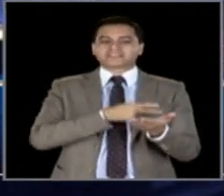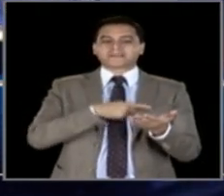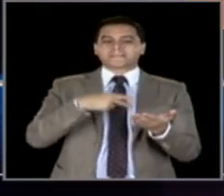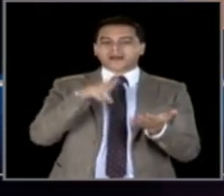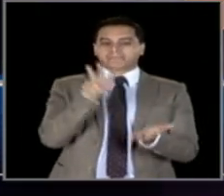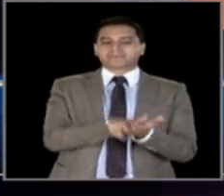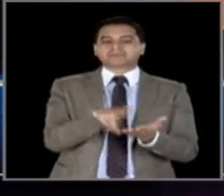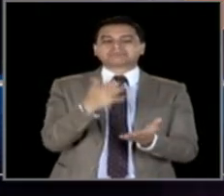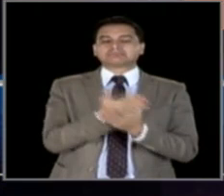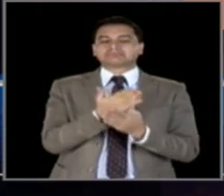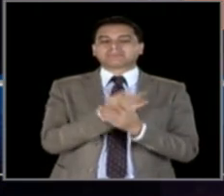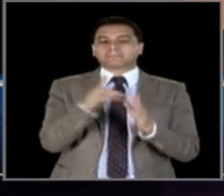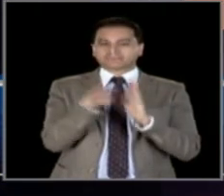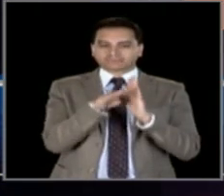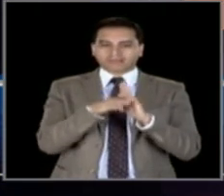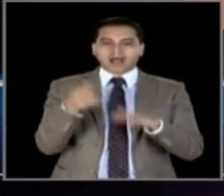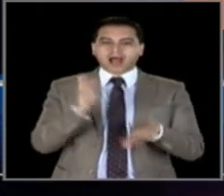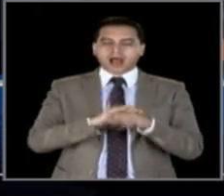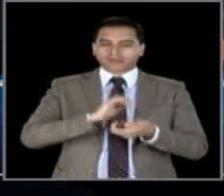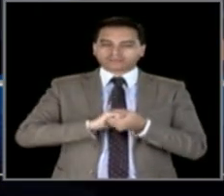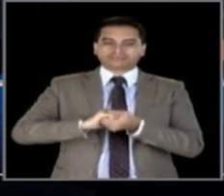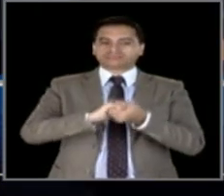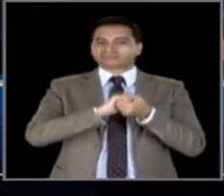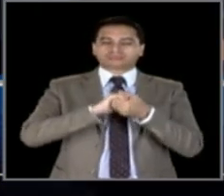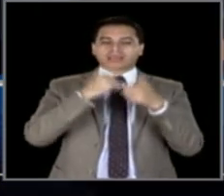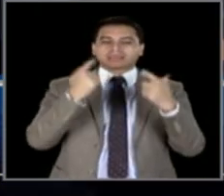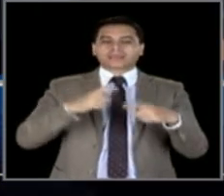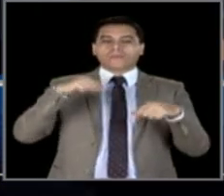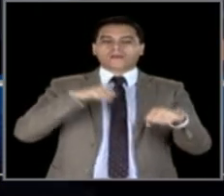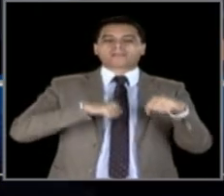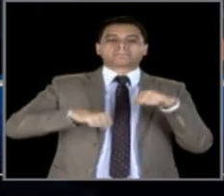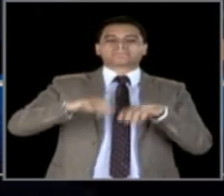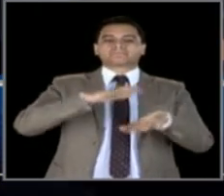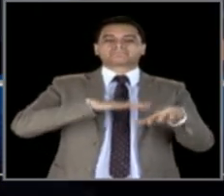الوثيقة دي بتأسس لربط دول جنوب شرق آسيا